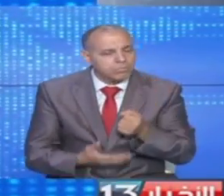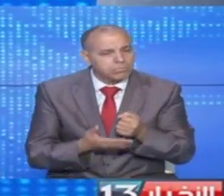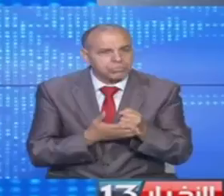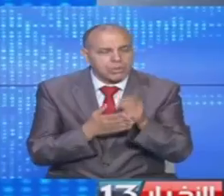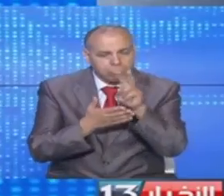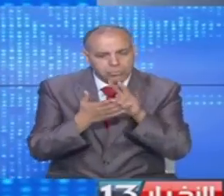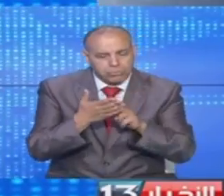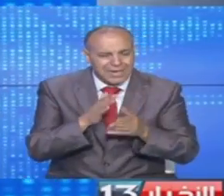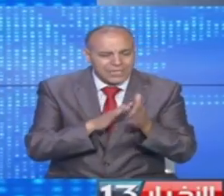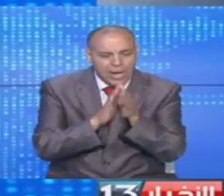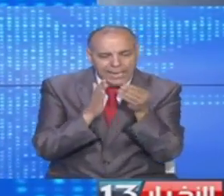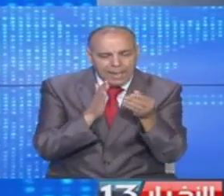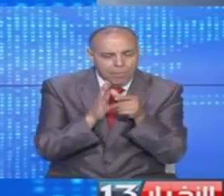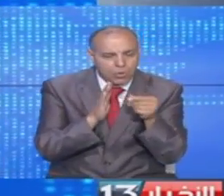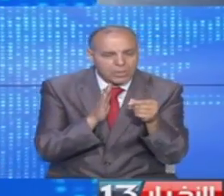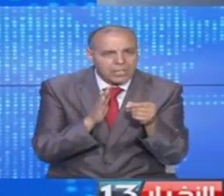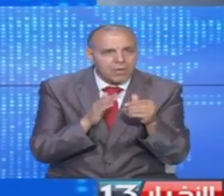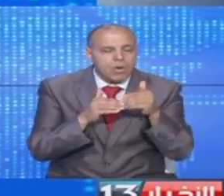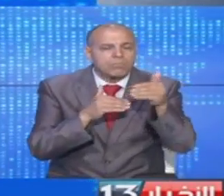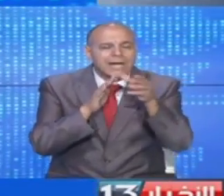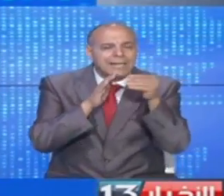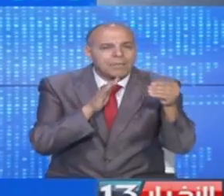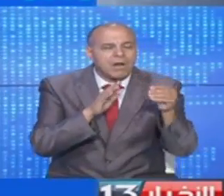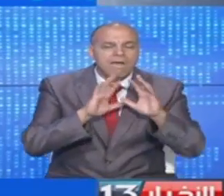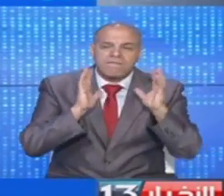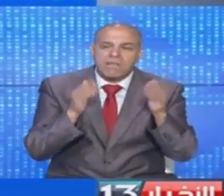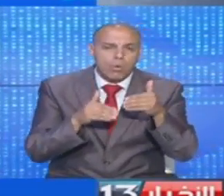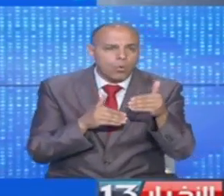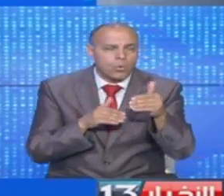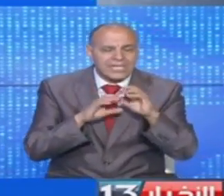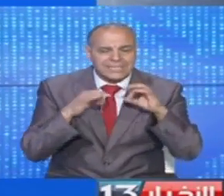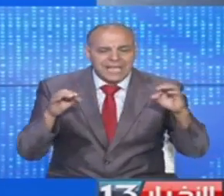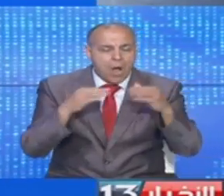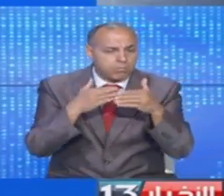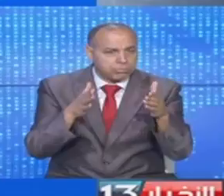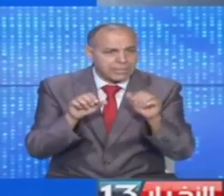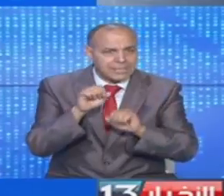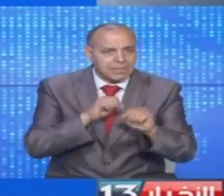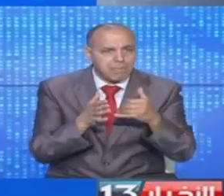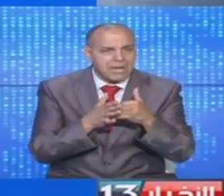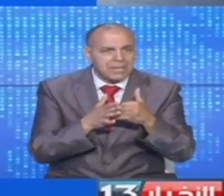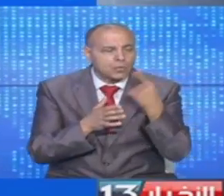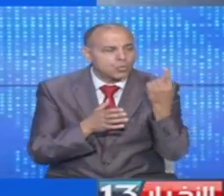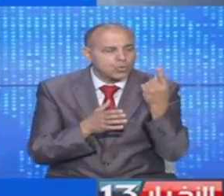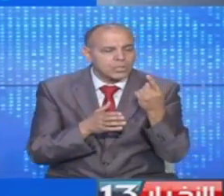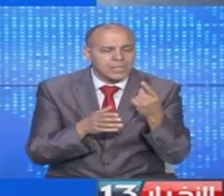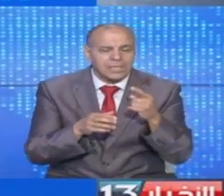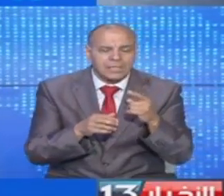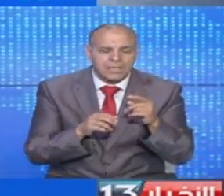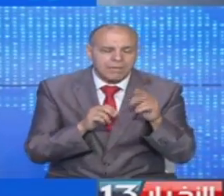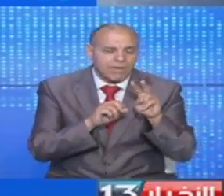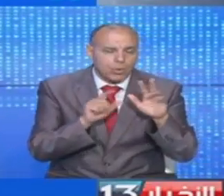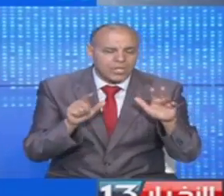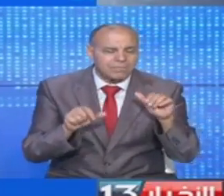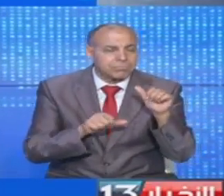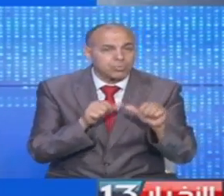المطالعة والخروج بالكتاب من أسوار المكتبات إلى الفضاءات والساحات العمومية، انتظمت بمدينة توزر فعالية الدورة